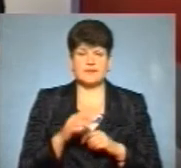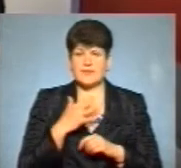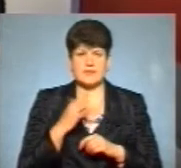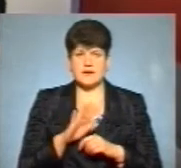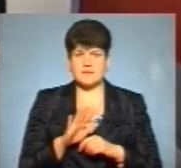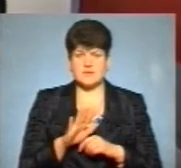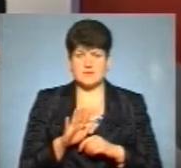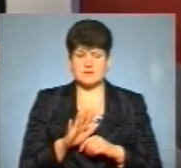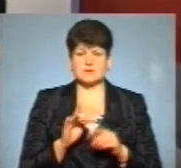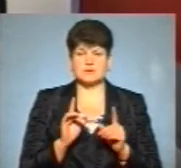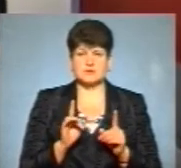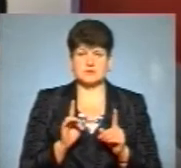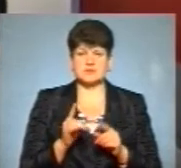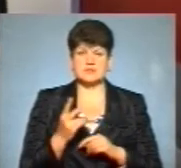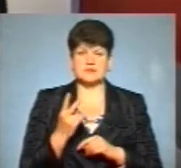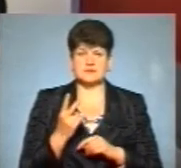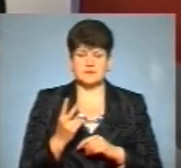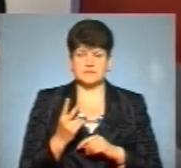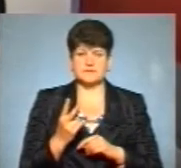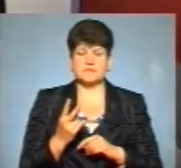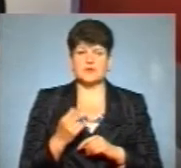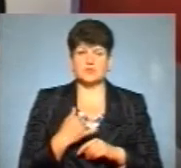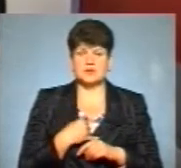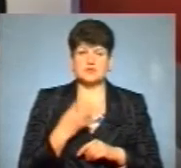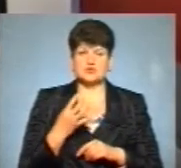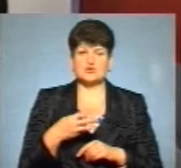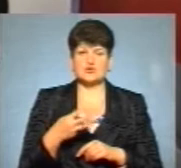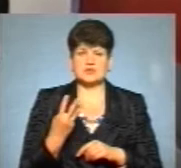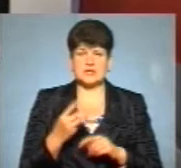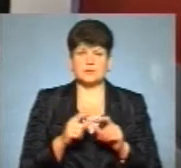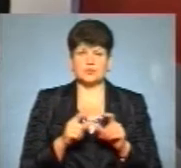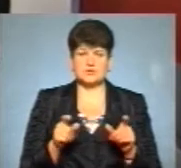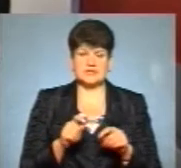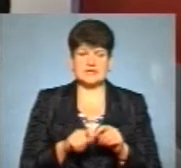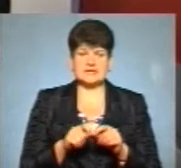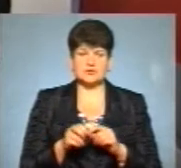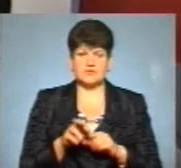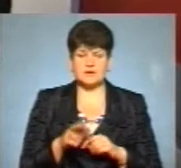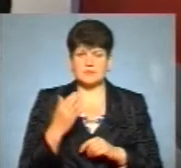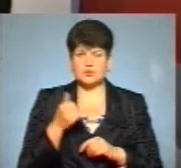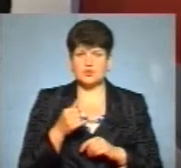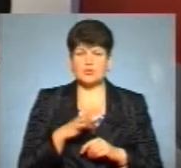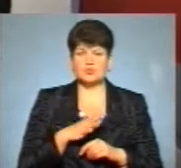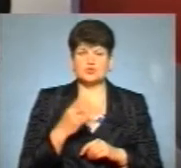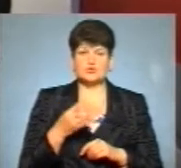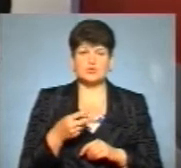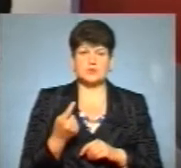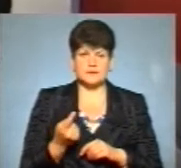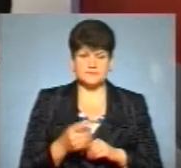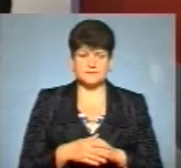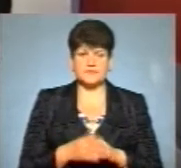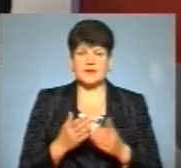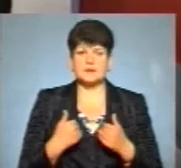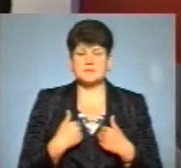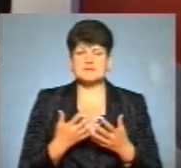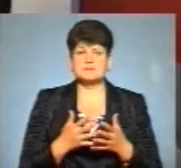набагато, лише на 2, на 43 пункти тестування, але минулого року був 41. Але ми